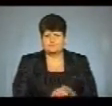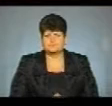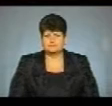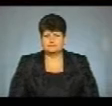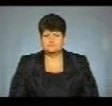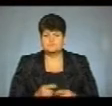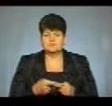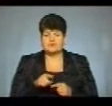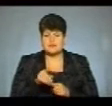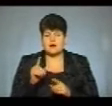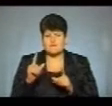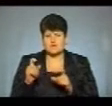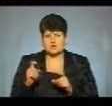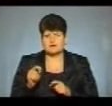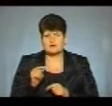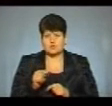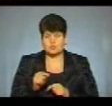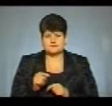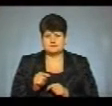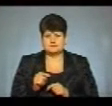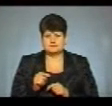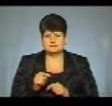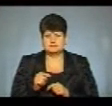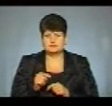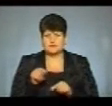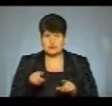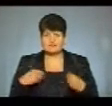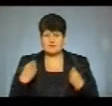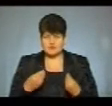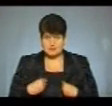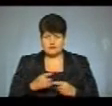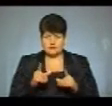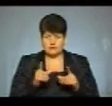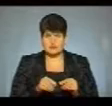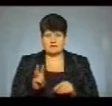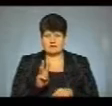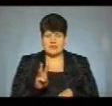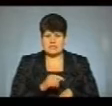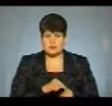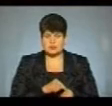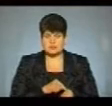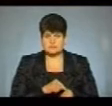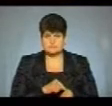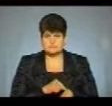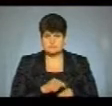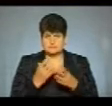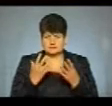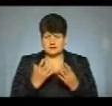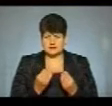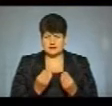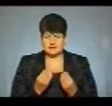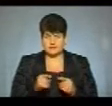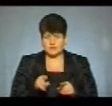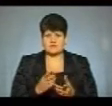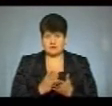Ця фотографія його, то якраз він, отаку, як він є в діти, так і поїхав. То 3 година дня, так він такий, як є,